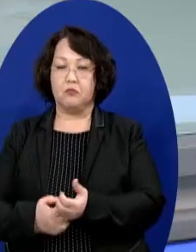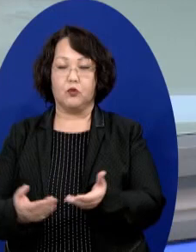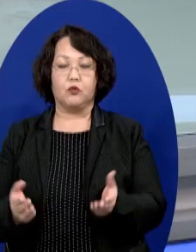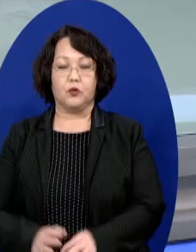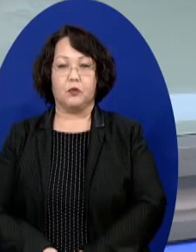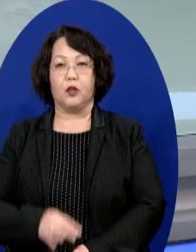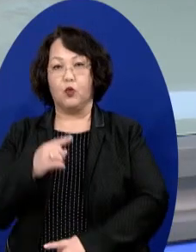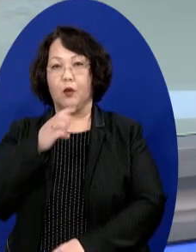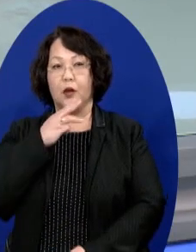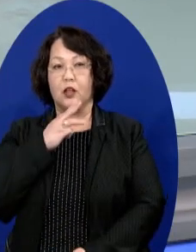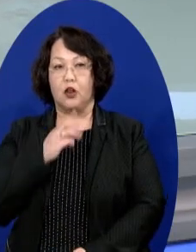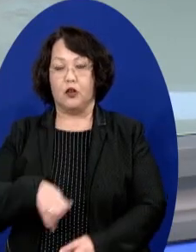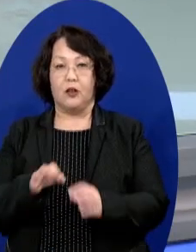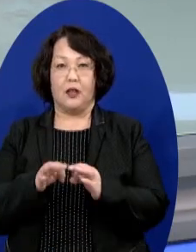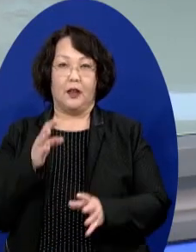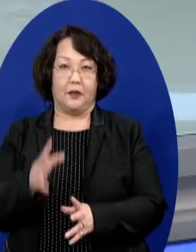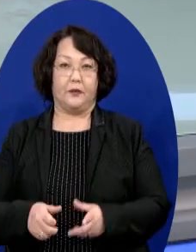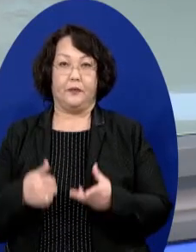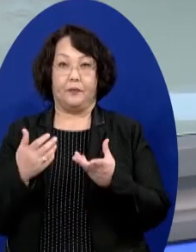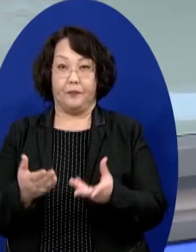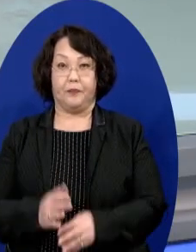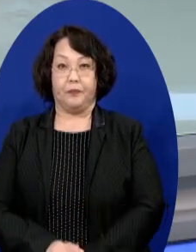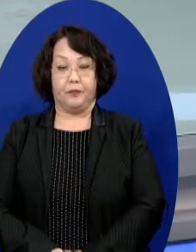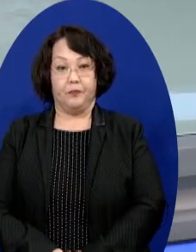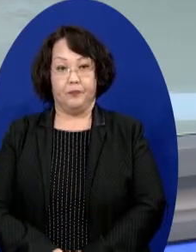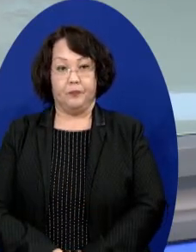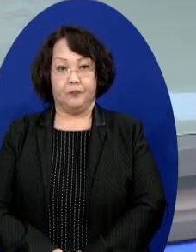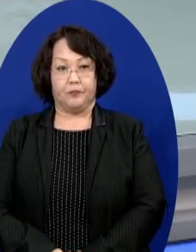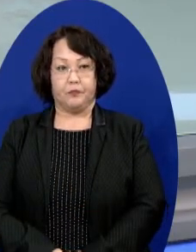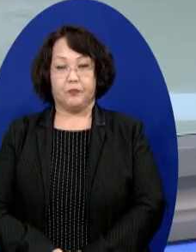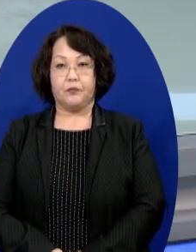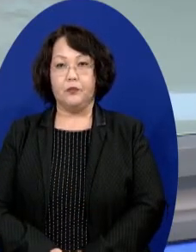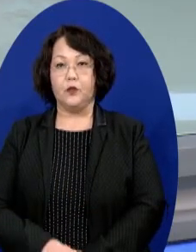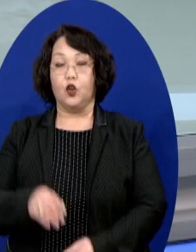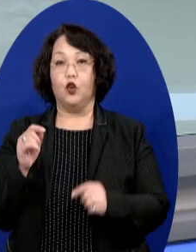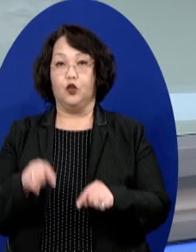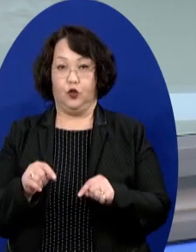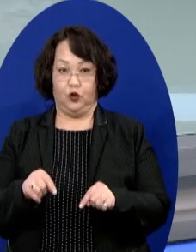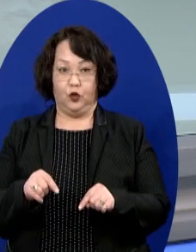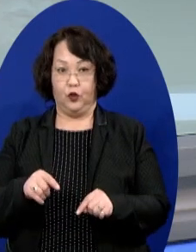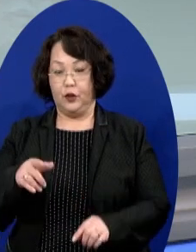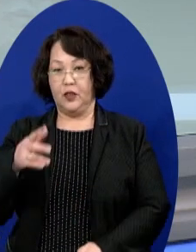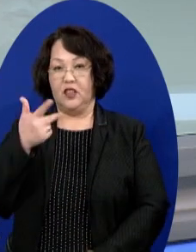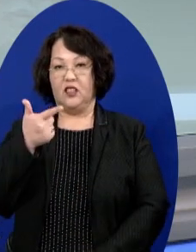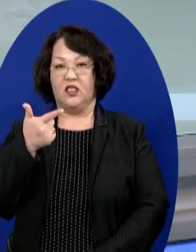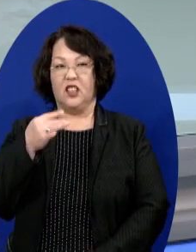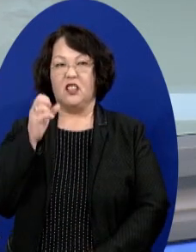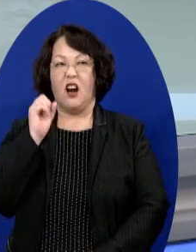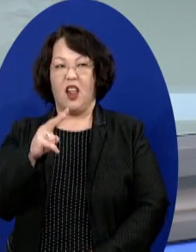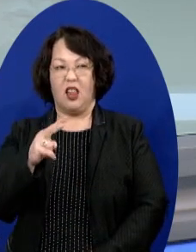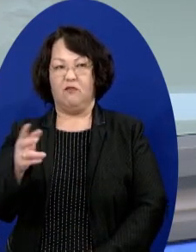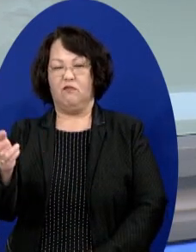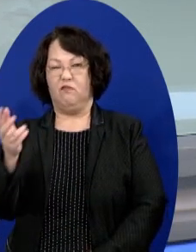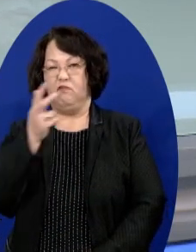За эдгээр олон бусад мэдээллийн дэлгэрэнгүйг бид та бүхэнд өнөөдрийн цаг үрдээр үзүүлэхээр бэлтгэж байна. За тэгэхээр өнөөдөр генералуудын өдөр тохиож